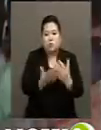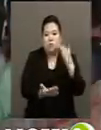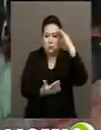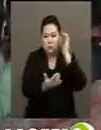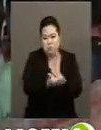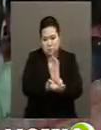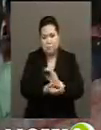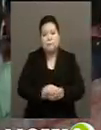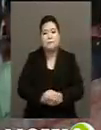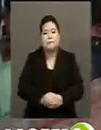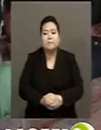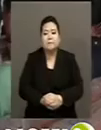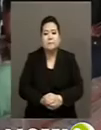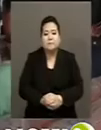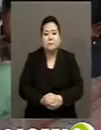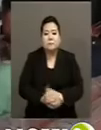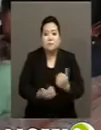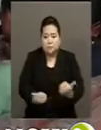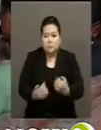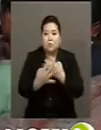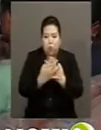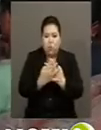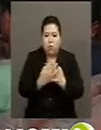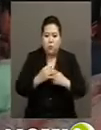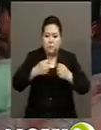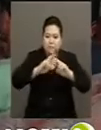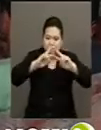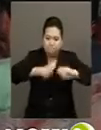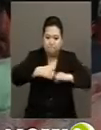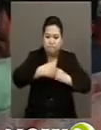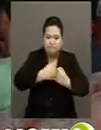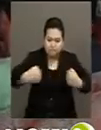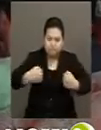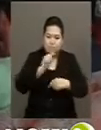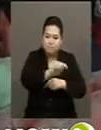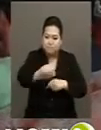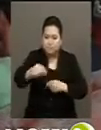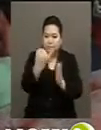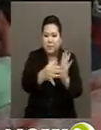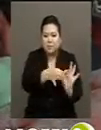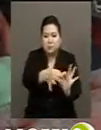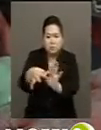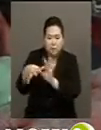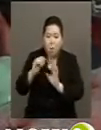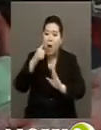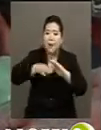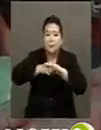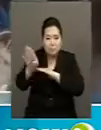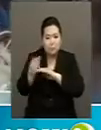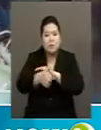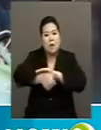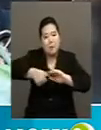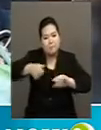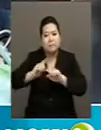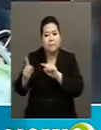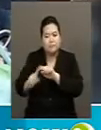ครับตอนนี้ก็ถูกควบคุมตัวครับขยายผลติดตามหากระบวนการอื่นๆด้วยรวมไปถึงบางคนที่หลบหนีไปครับหลัก